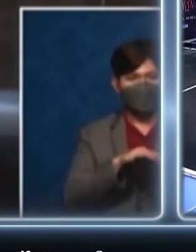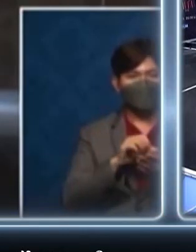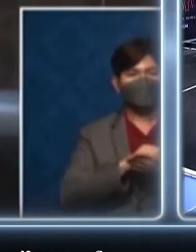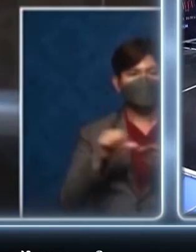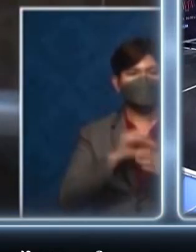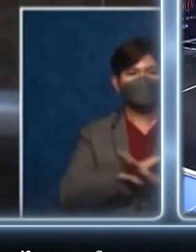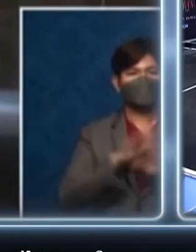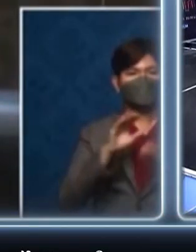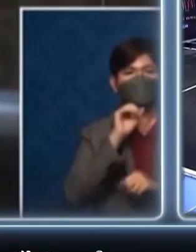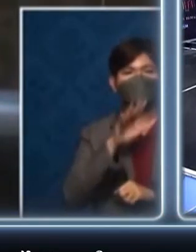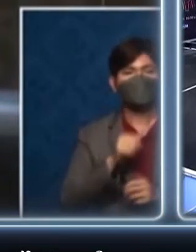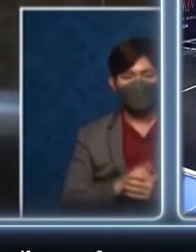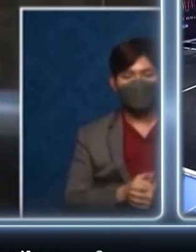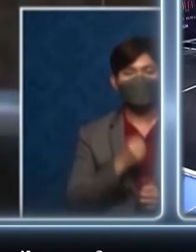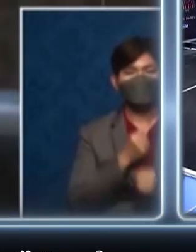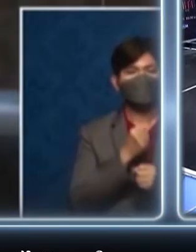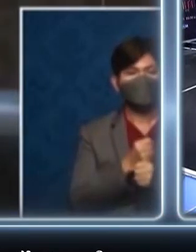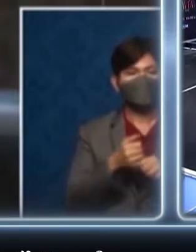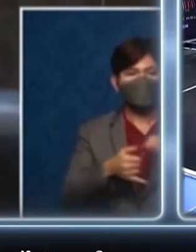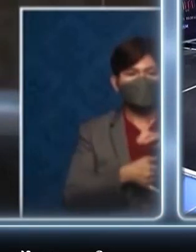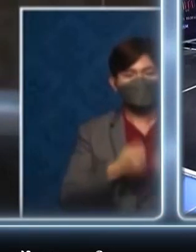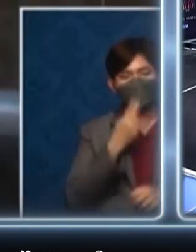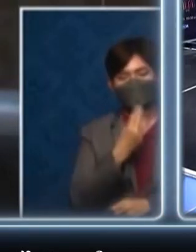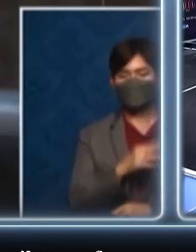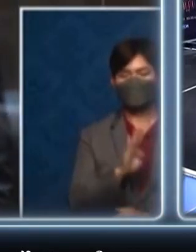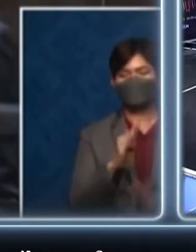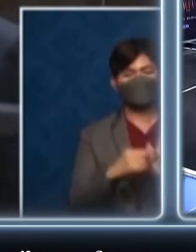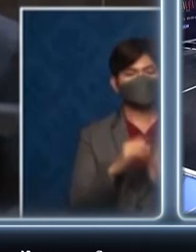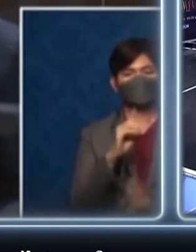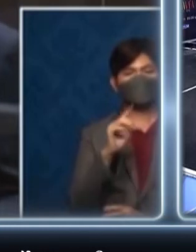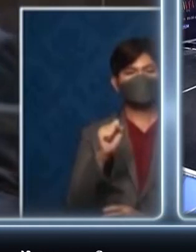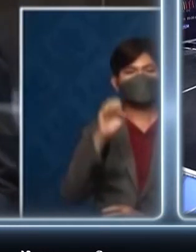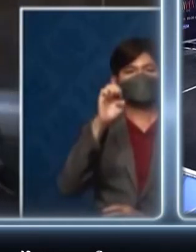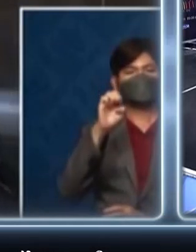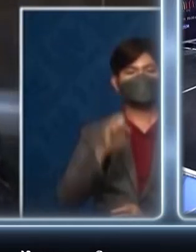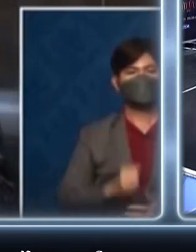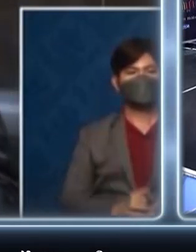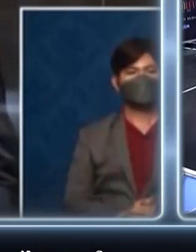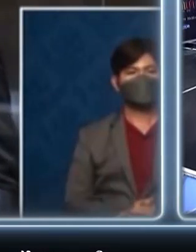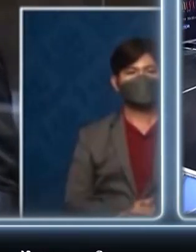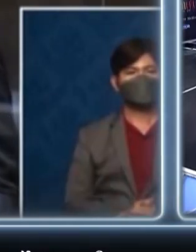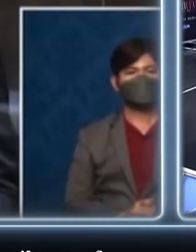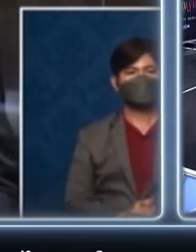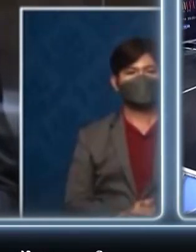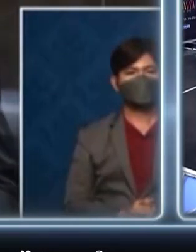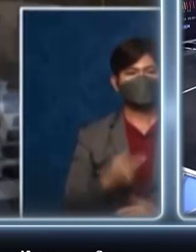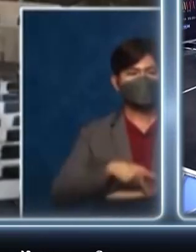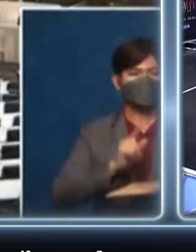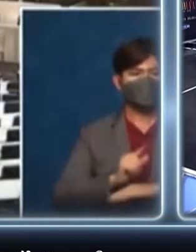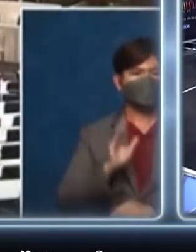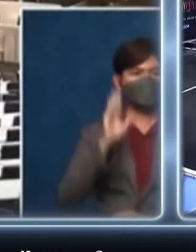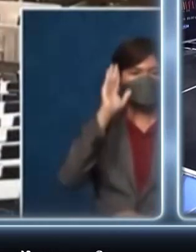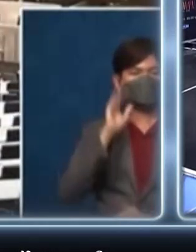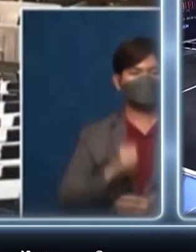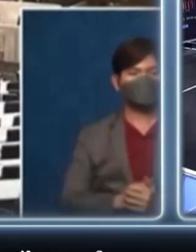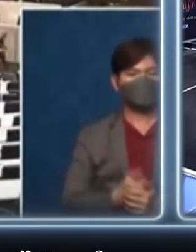บบ work from home หน้าบัตรสีสิ้นดีจริงๆครับโอเคครับ ท่านประธานครับขออนุญาตครับผ